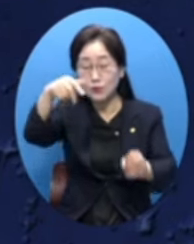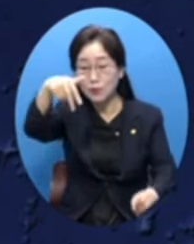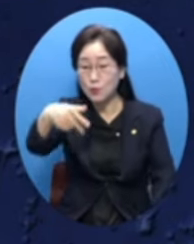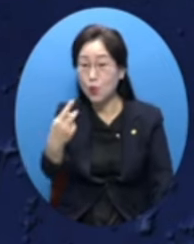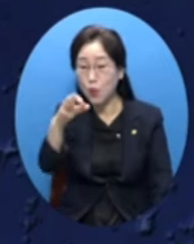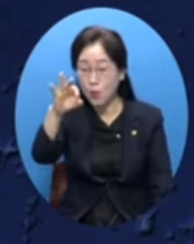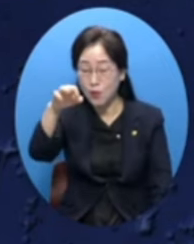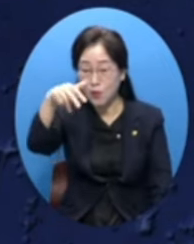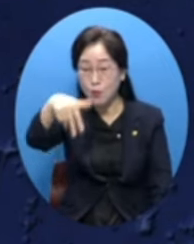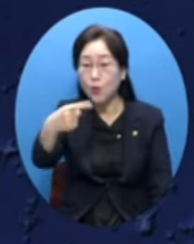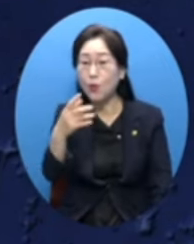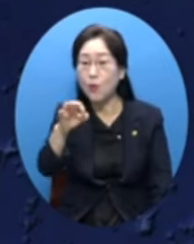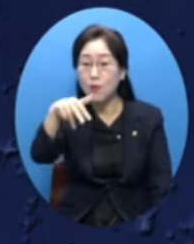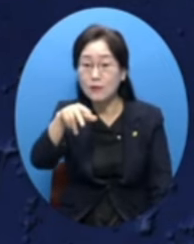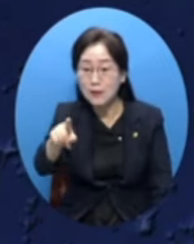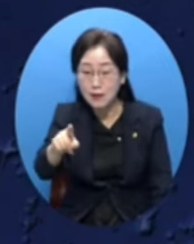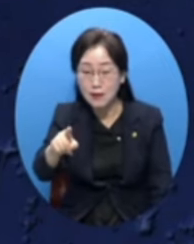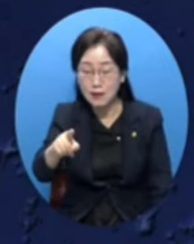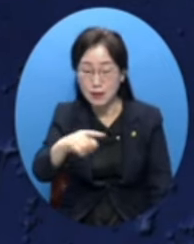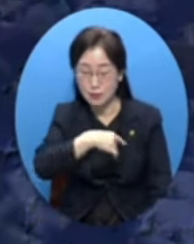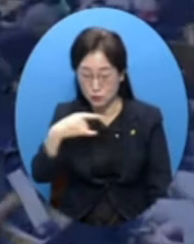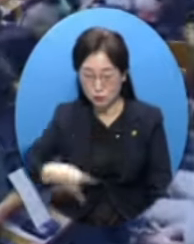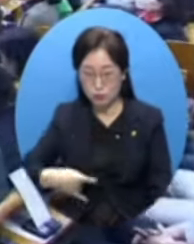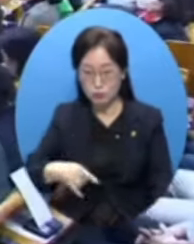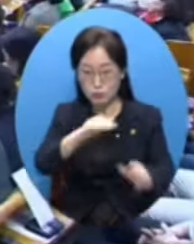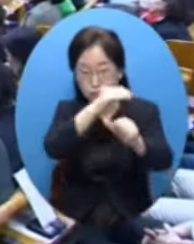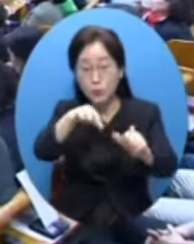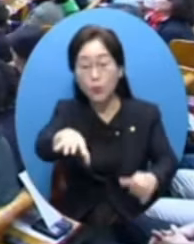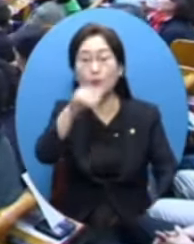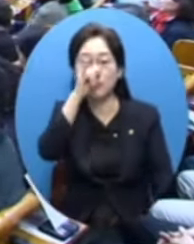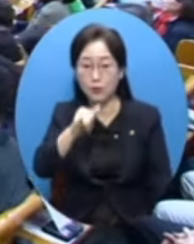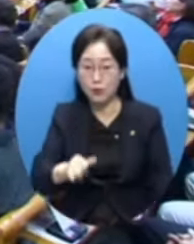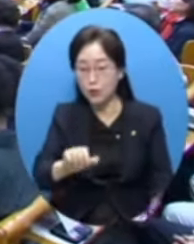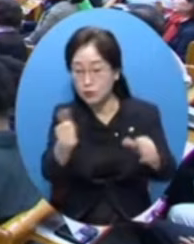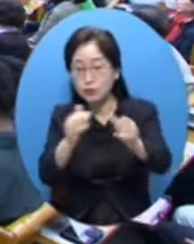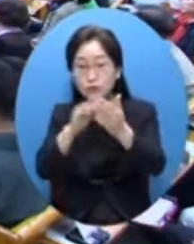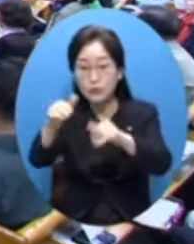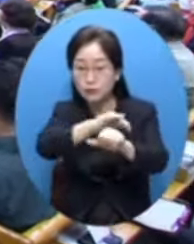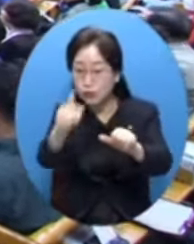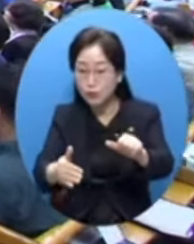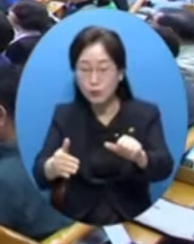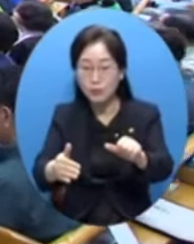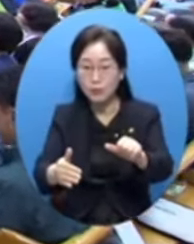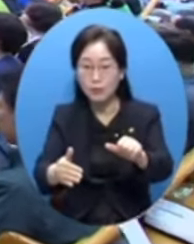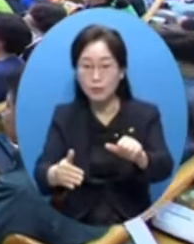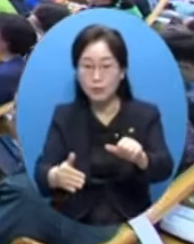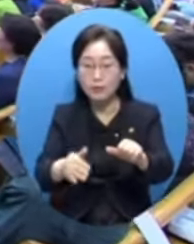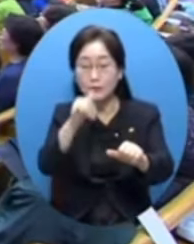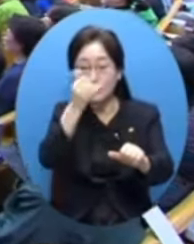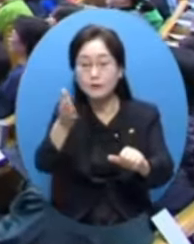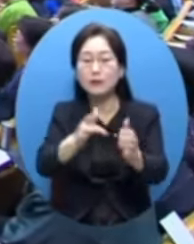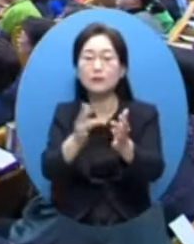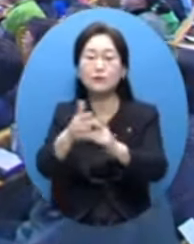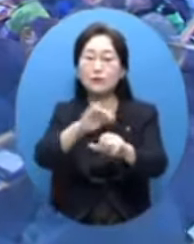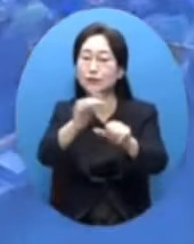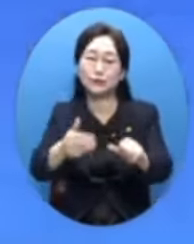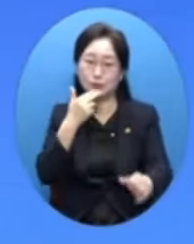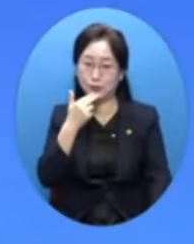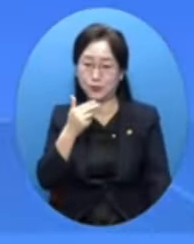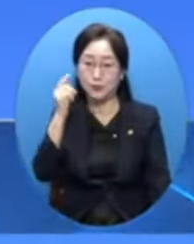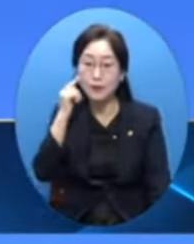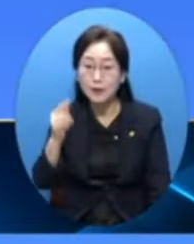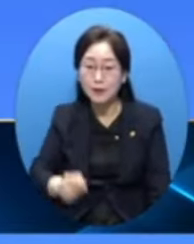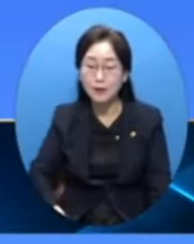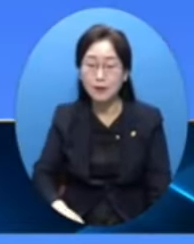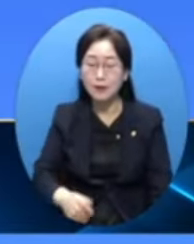어디에도 존재하지 않습니다. 십자가에서 죽으시고 3년 만에 부활하신 예수님께서 십자가에서 우리에게 놀라운